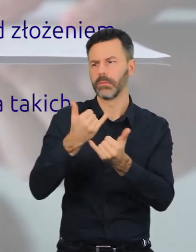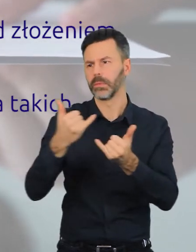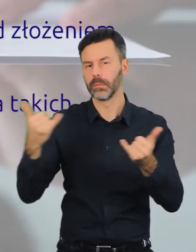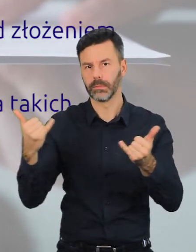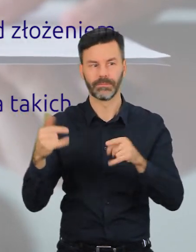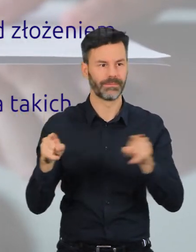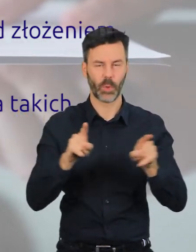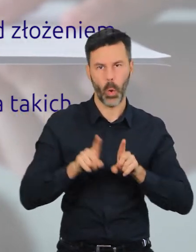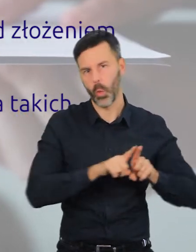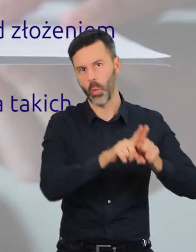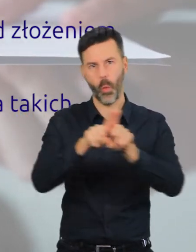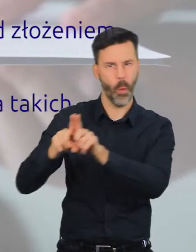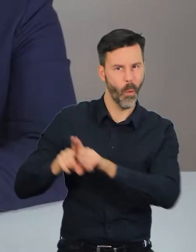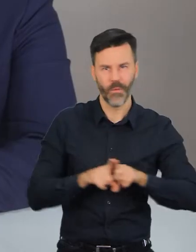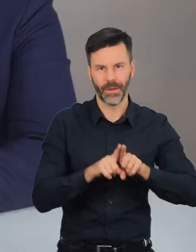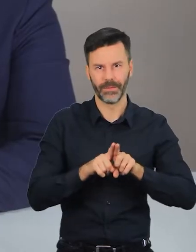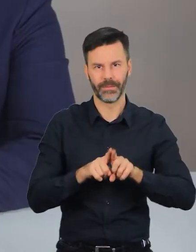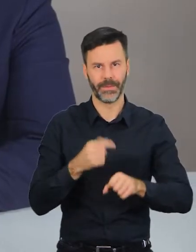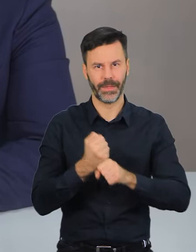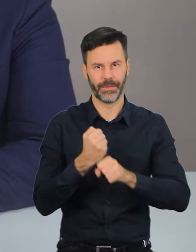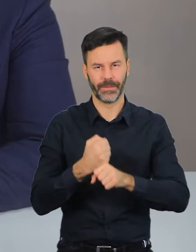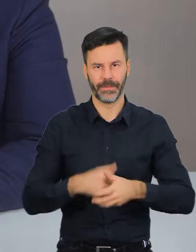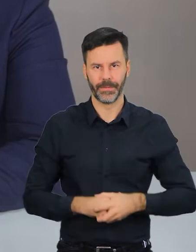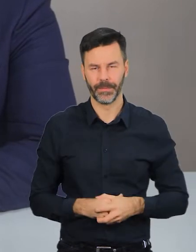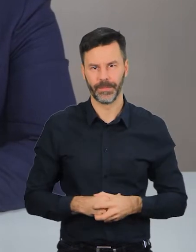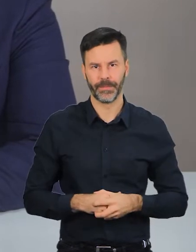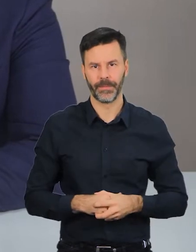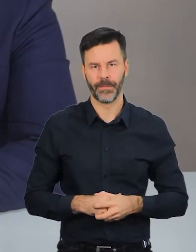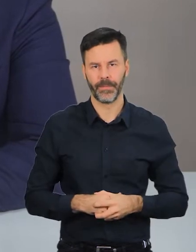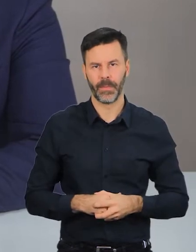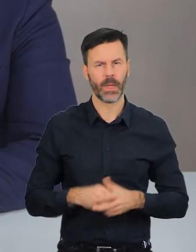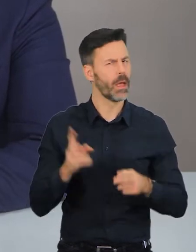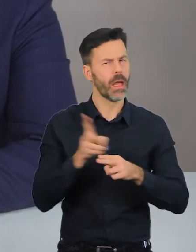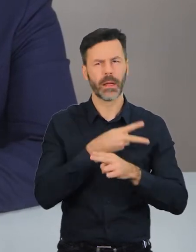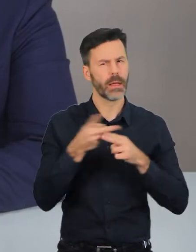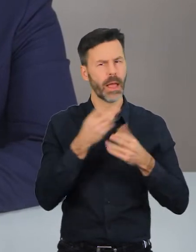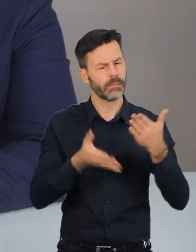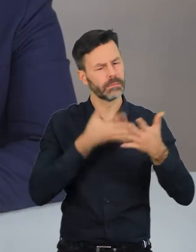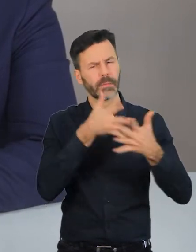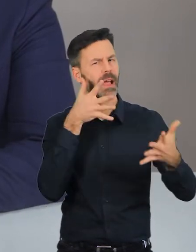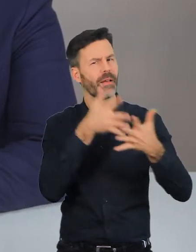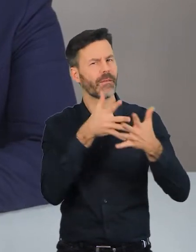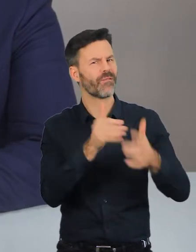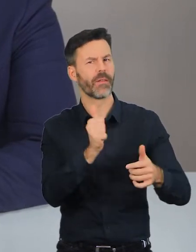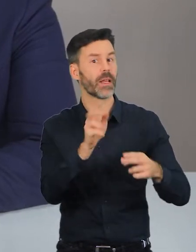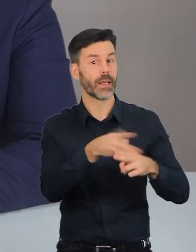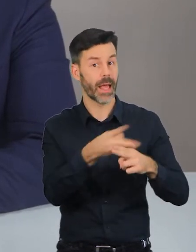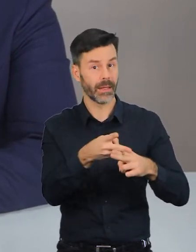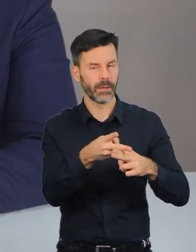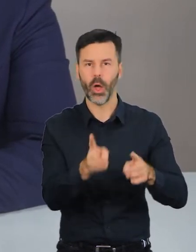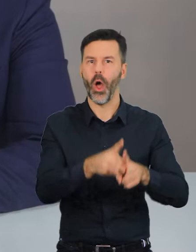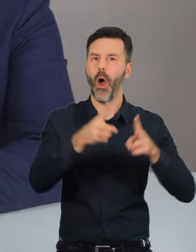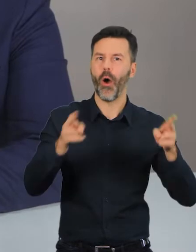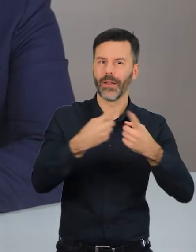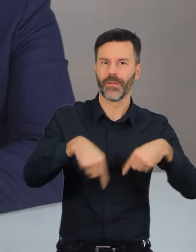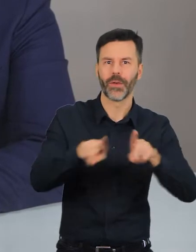projektów oraz pozostałych pracowników. Kiedy dokonywana jest ocena kwalifikowalności? Przede wszystkim w okresie realizacji projektu. Odbywa